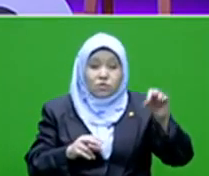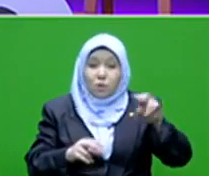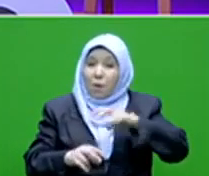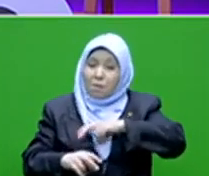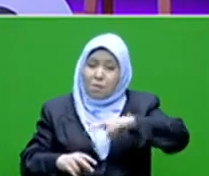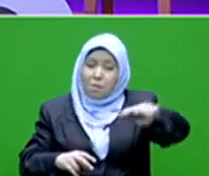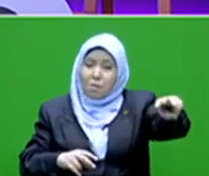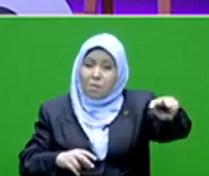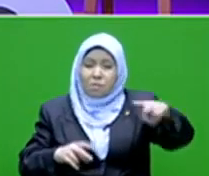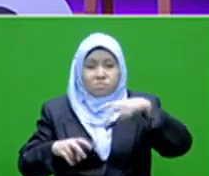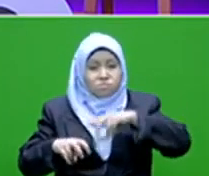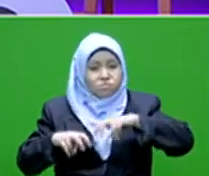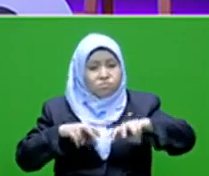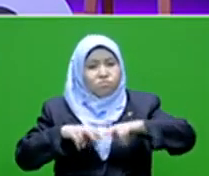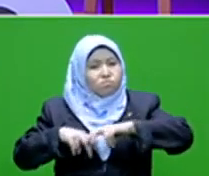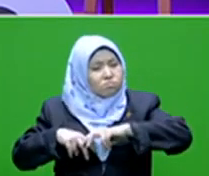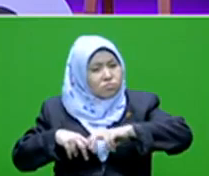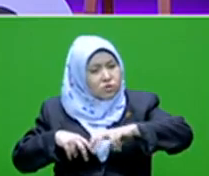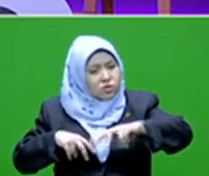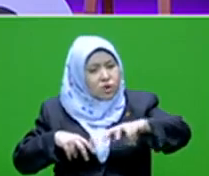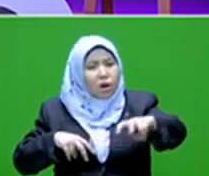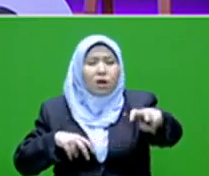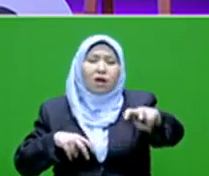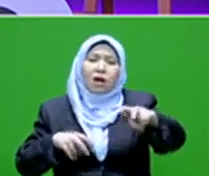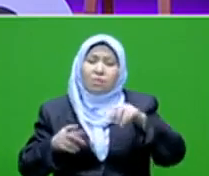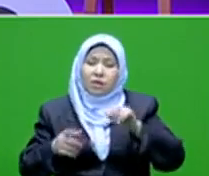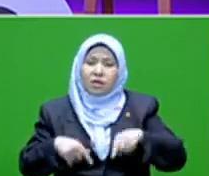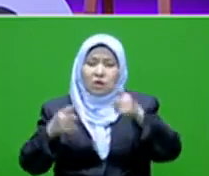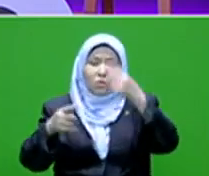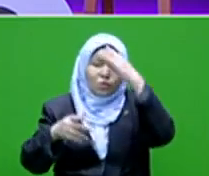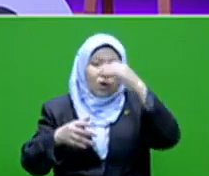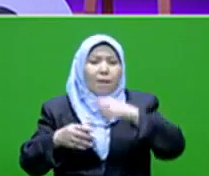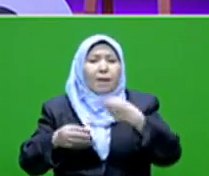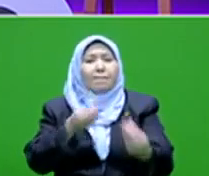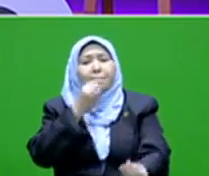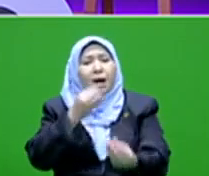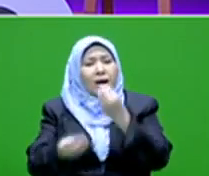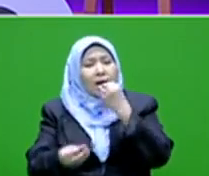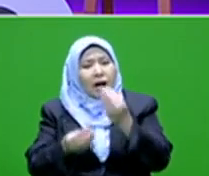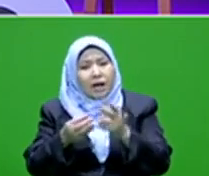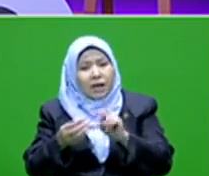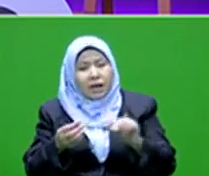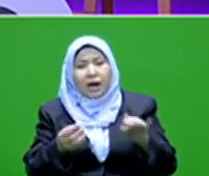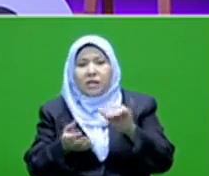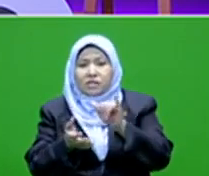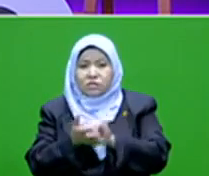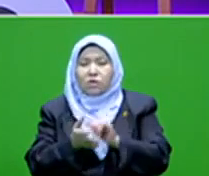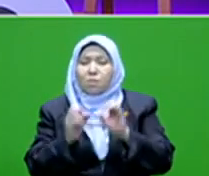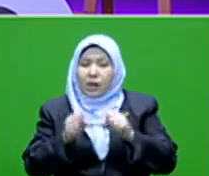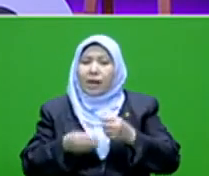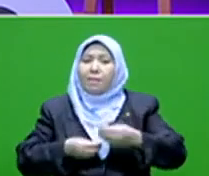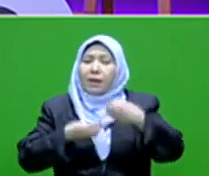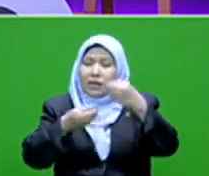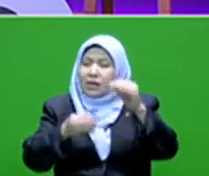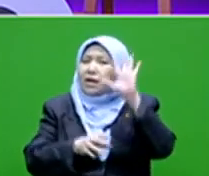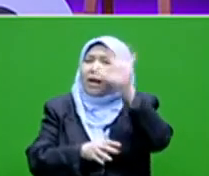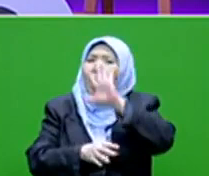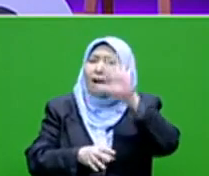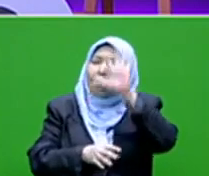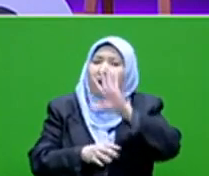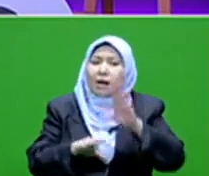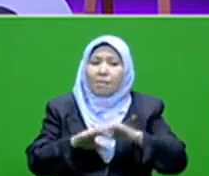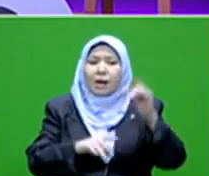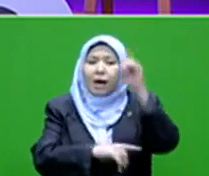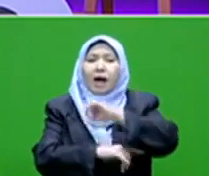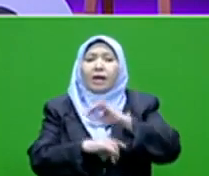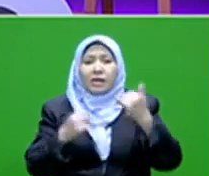perjalanan-perjalanan apa ni, abang-abangnya menuju untuk mendapatkan bekalan makanan, Ustaz Fah. Mungkin Ustaz Fah boleh berikan sedikit gambaran pada hari ini, Ustaz